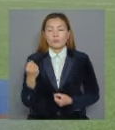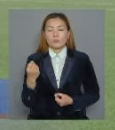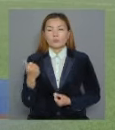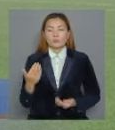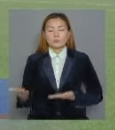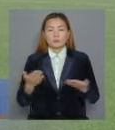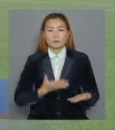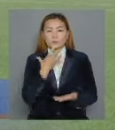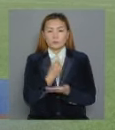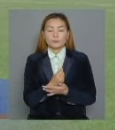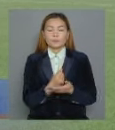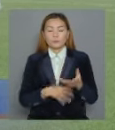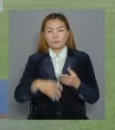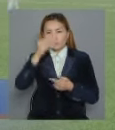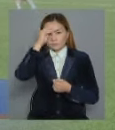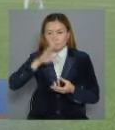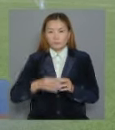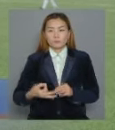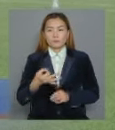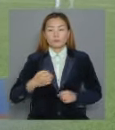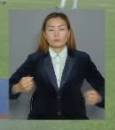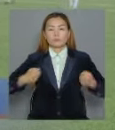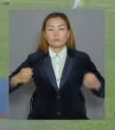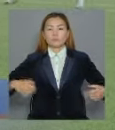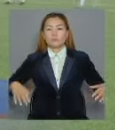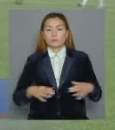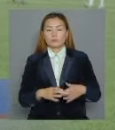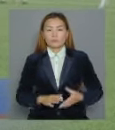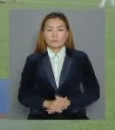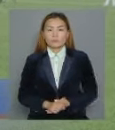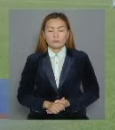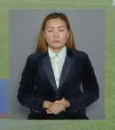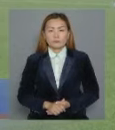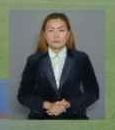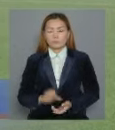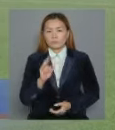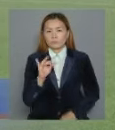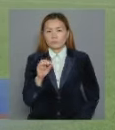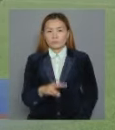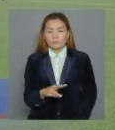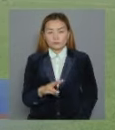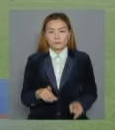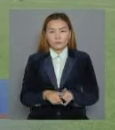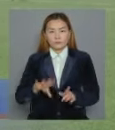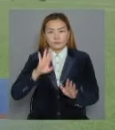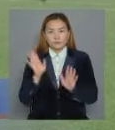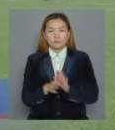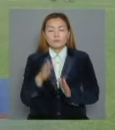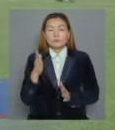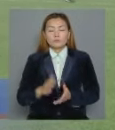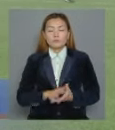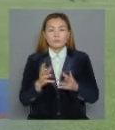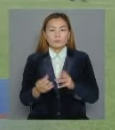шақырылған, өзіміздің айтқан ұсыныстарымызға облыс спорт, гос спорт, облыстық акимат құлақ асса деймін.